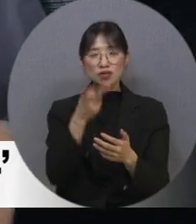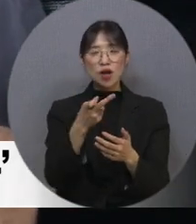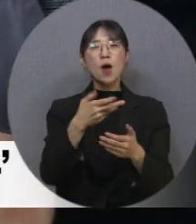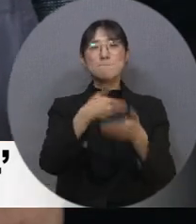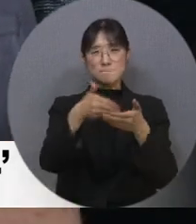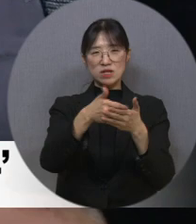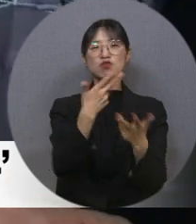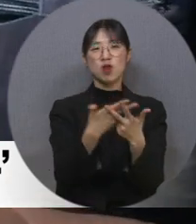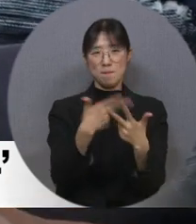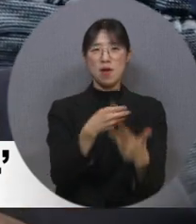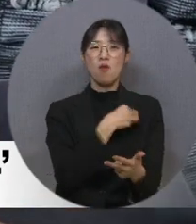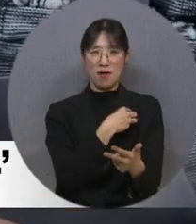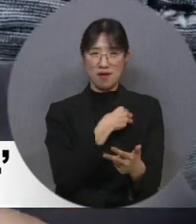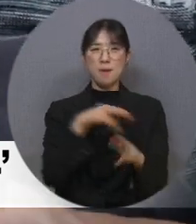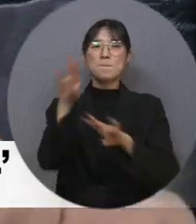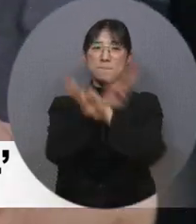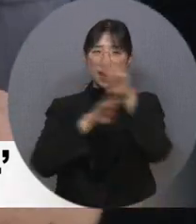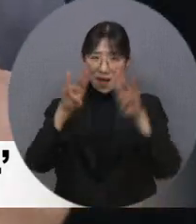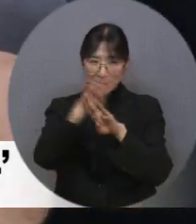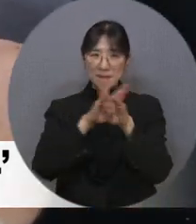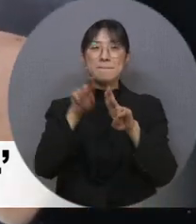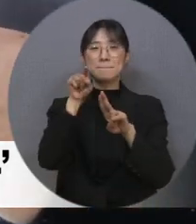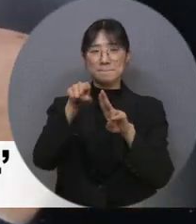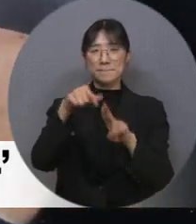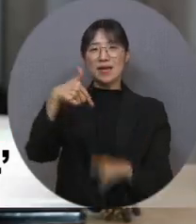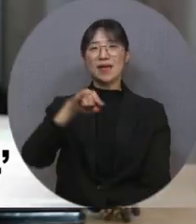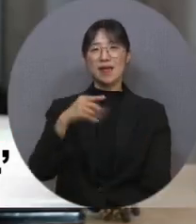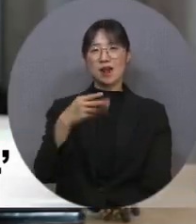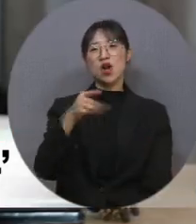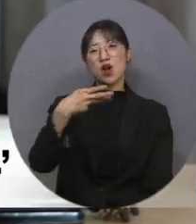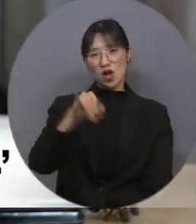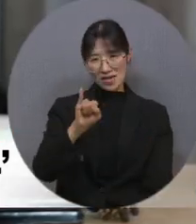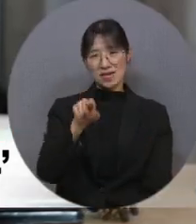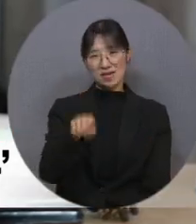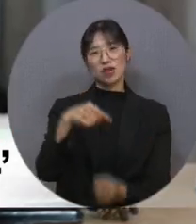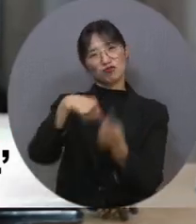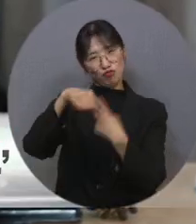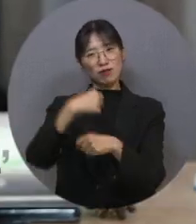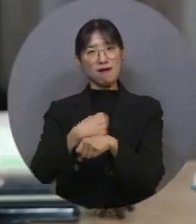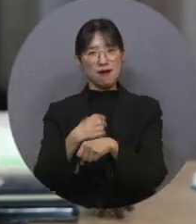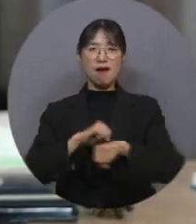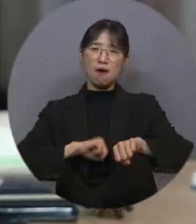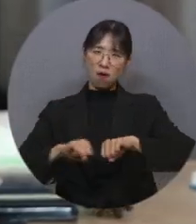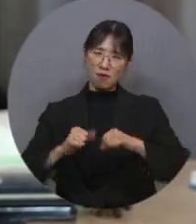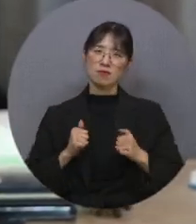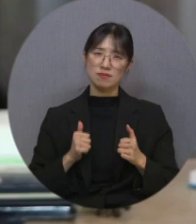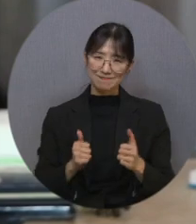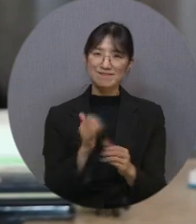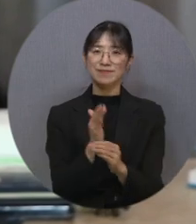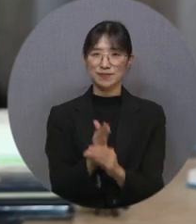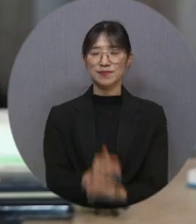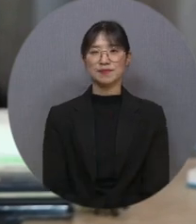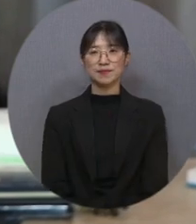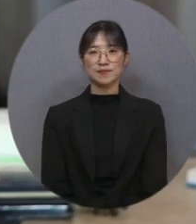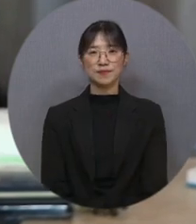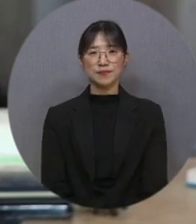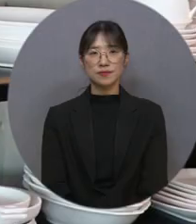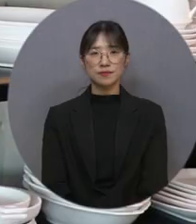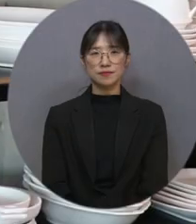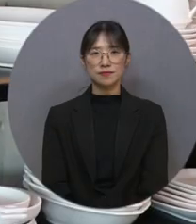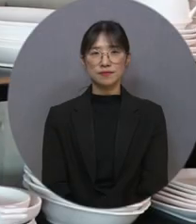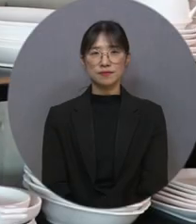회원으로 바람개비 갤러리 공방을 운영하는 등 왕성한 활동을 하고 있습니다.